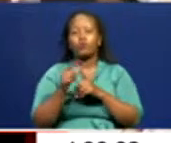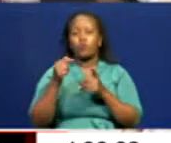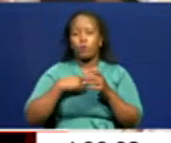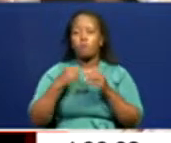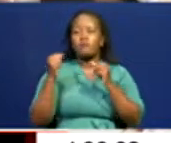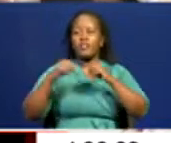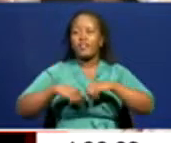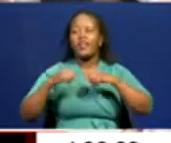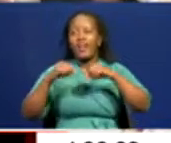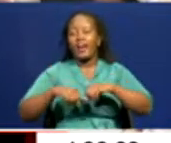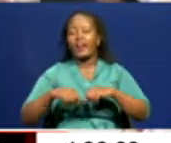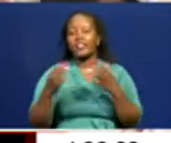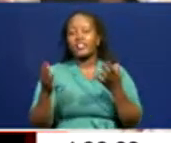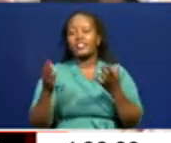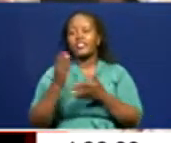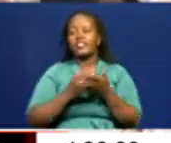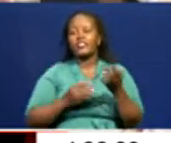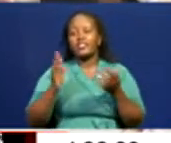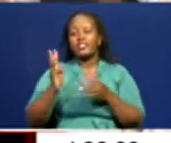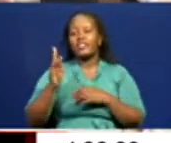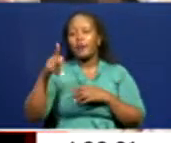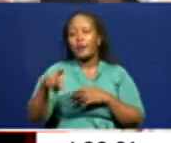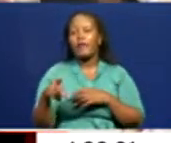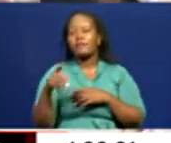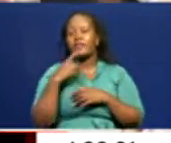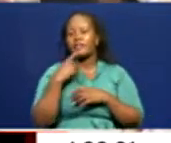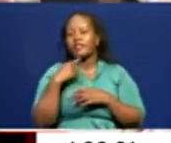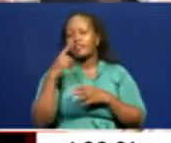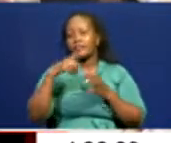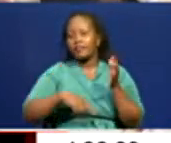Wabunge ambao wanasema ya kwamba